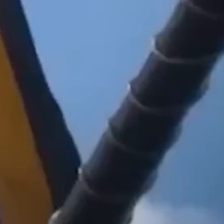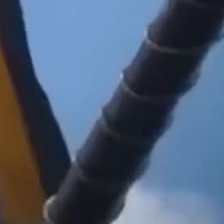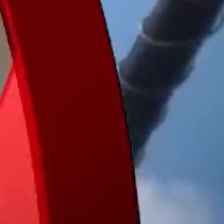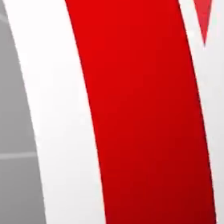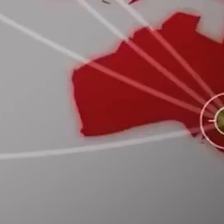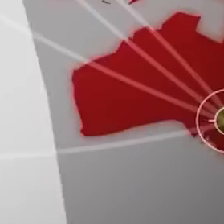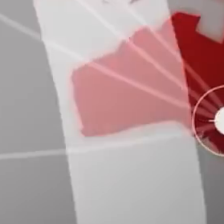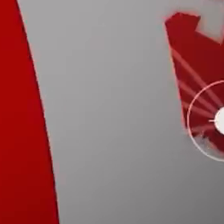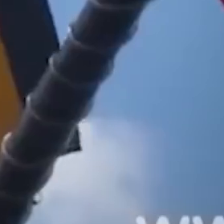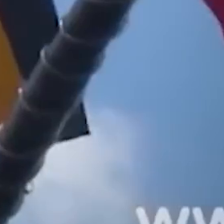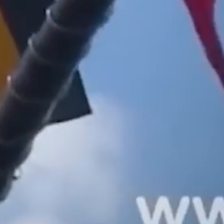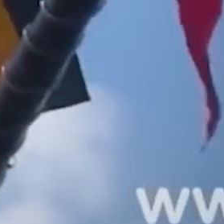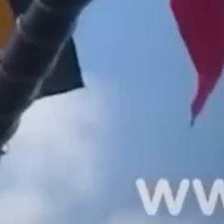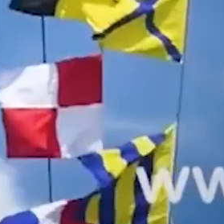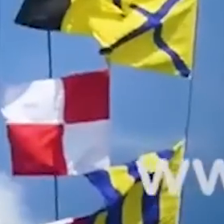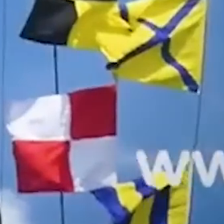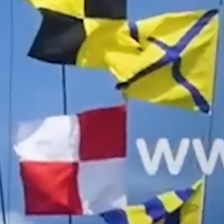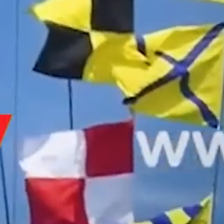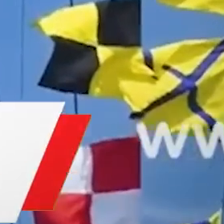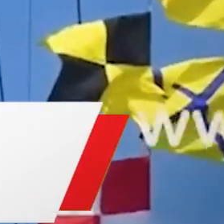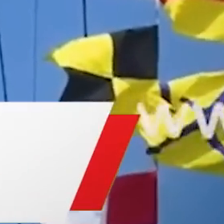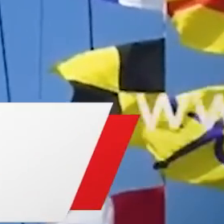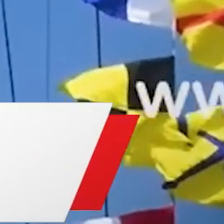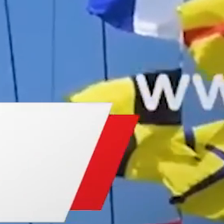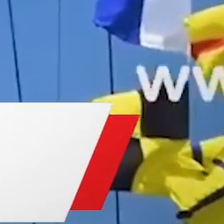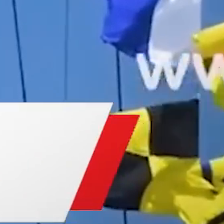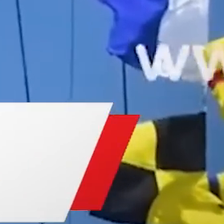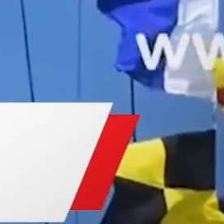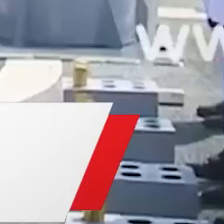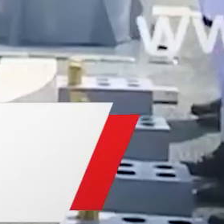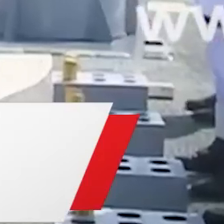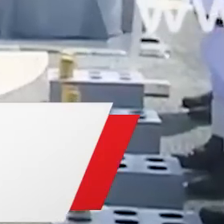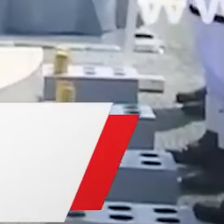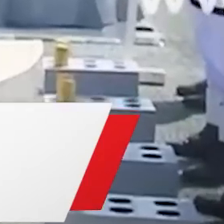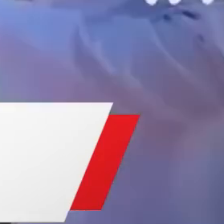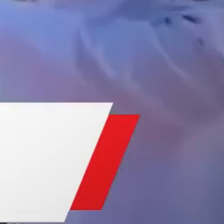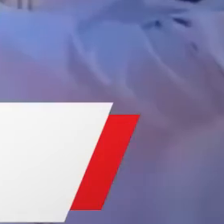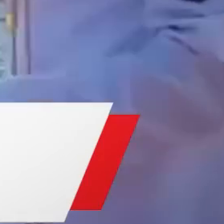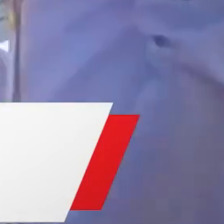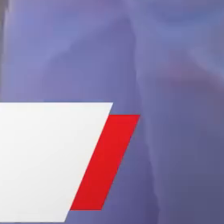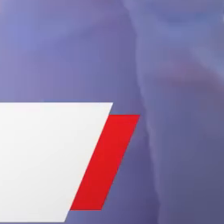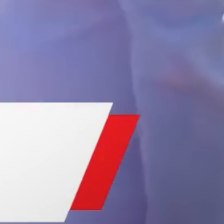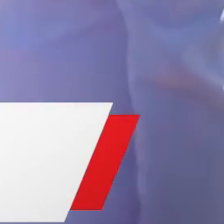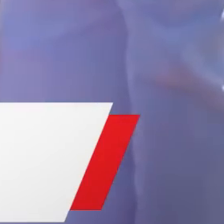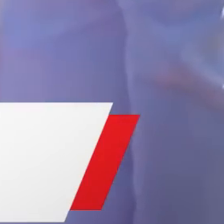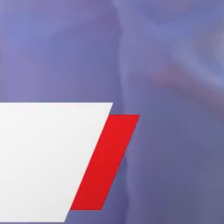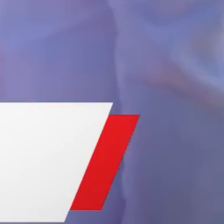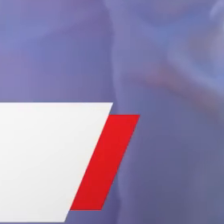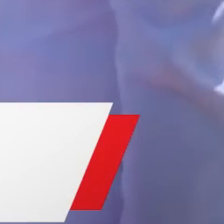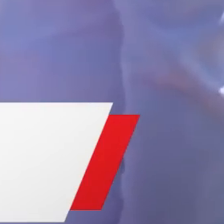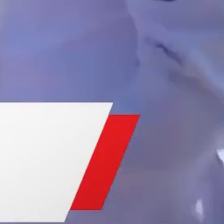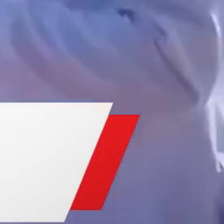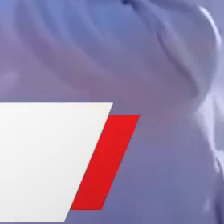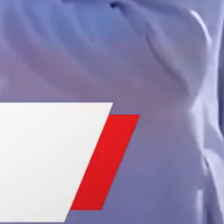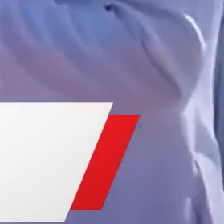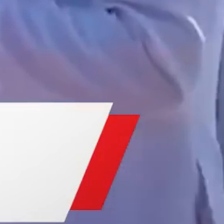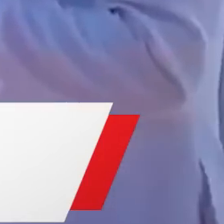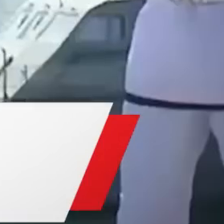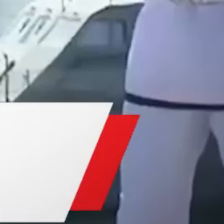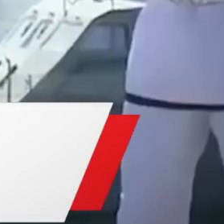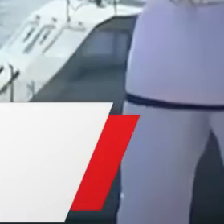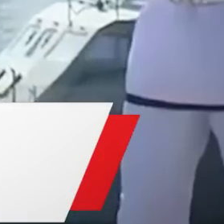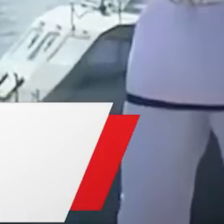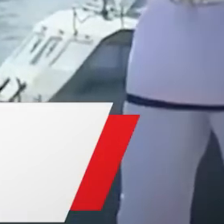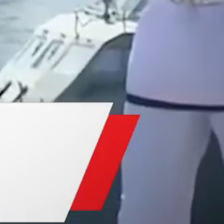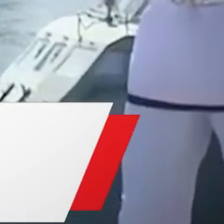உறுதியளித்தார். இலங்கையின் முப்படையினருக்கும் இஸ்ரேலில் பயிற்சிகளை விரிவுபடுத்துவது தொடர்பில் கலந்துரையாடல் ஒன்று இடம்பெற்றுள்ளது. புதுடெல்லியில் உள்ள இஸ்ரேல்